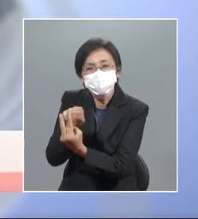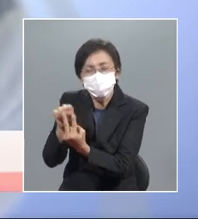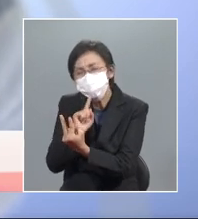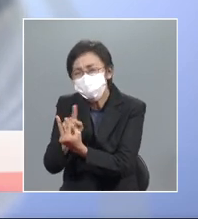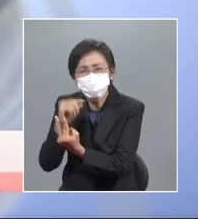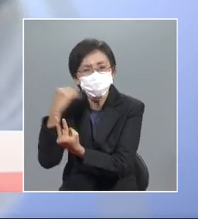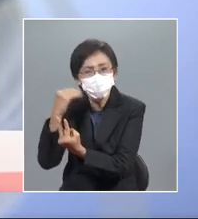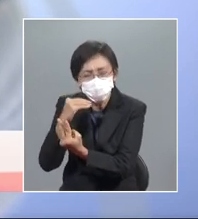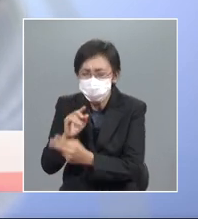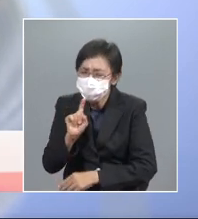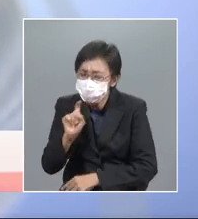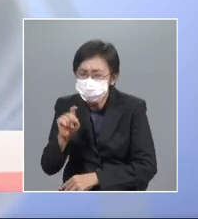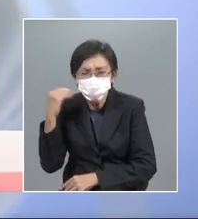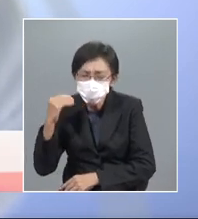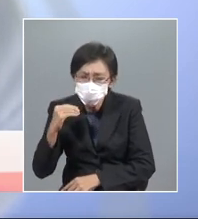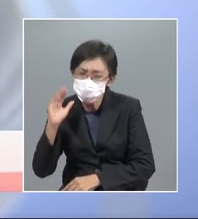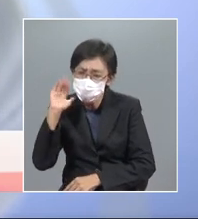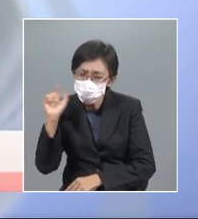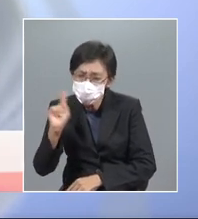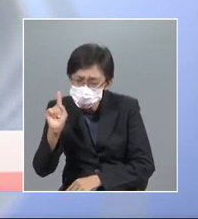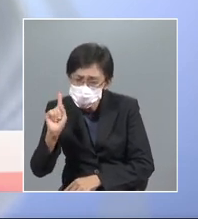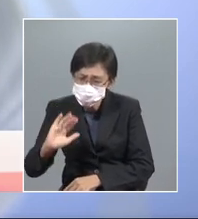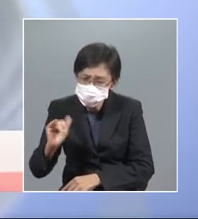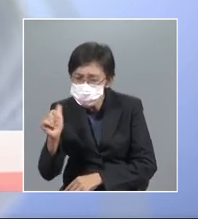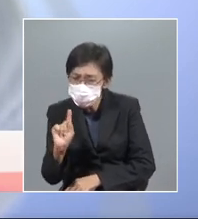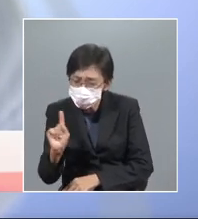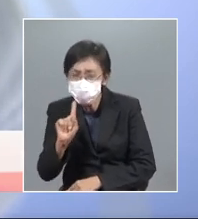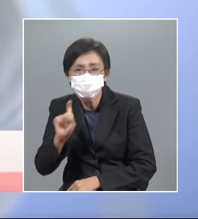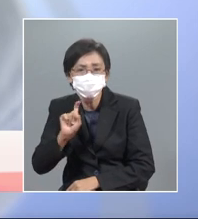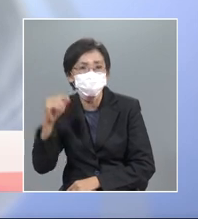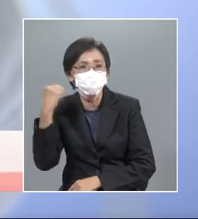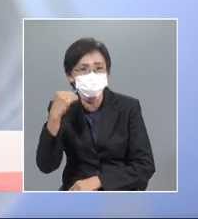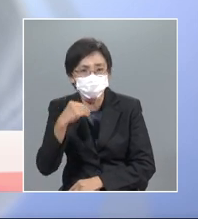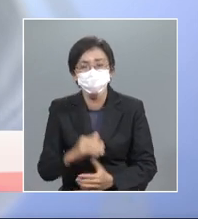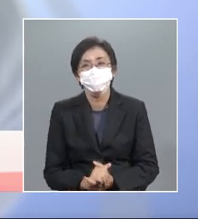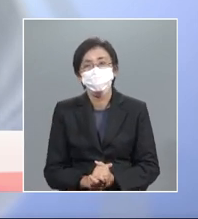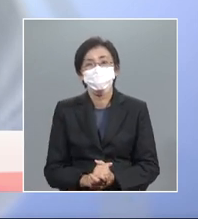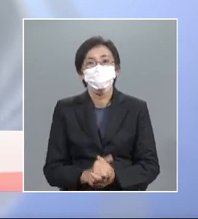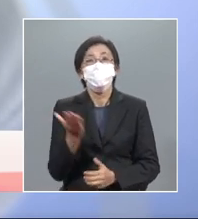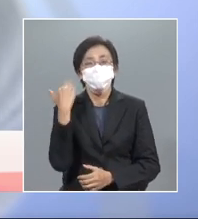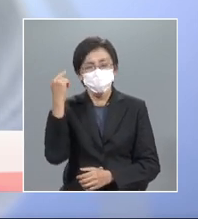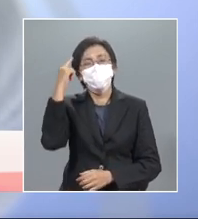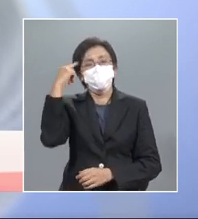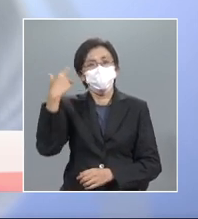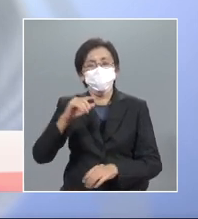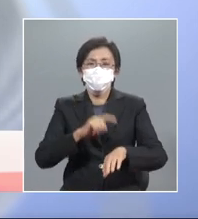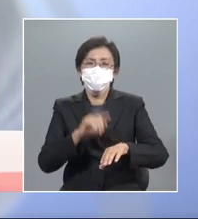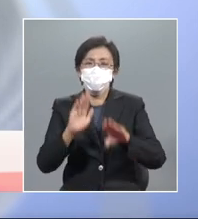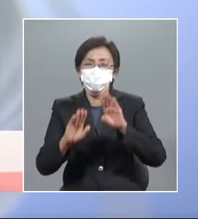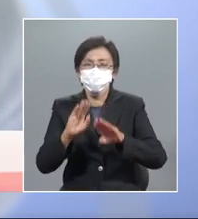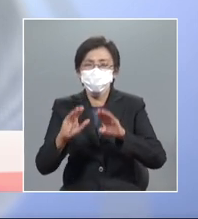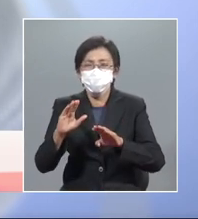เราก็พยายามอัพเดทกันตลอดเวลาว่าเป็นยังไงอะไรยังไงนะครับอ่ะมีเรื่องอยากทราบมั่งแต่เมื่อวานแล้วตั้งแต่ตอนประมาณสัก